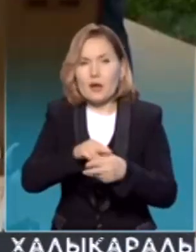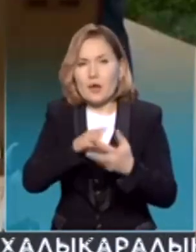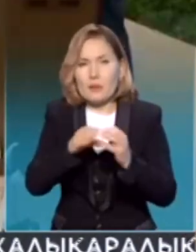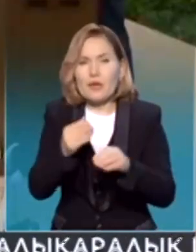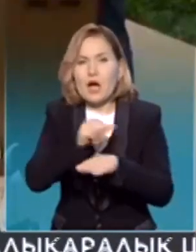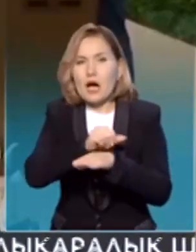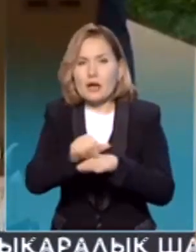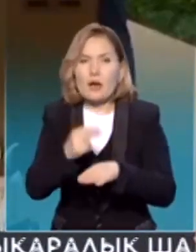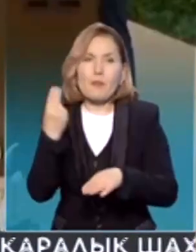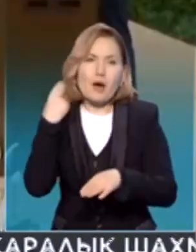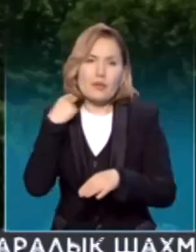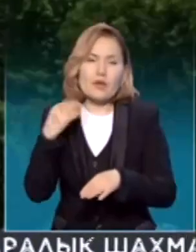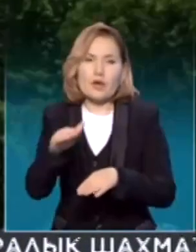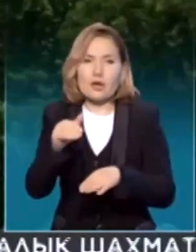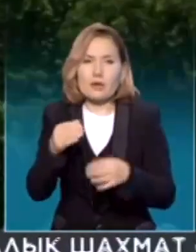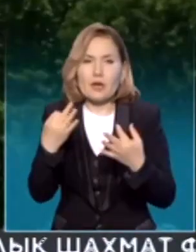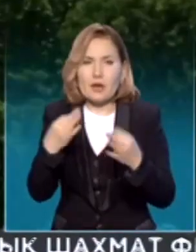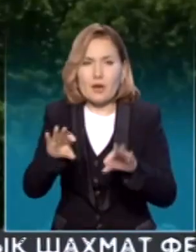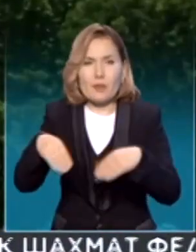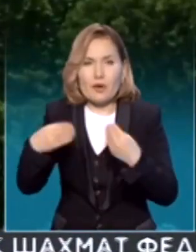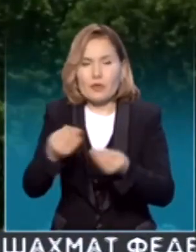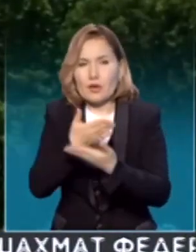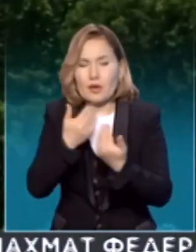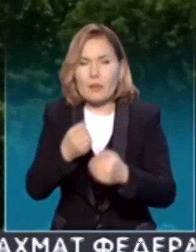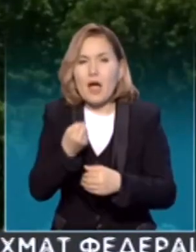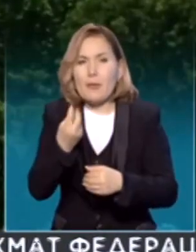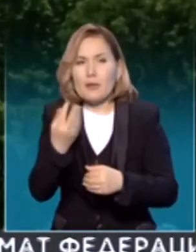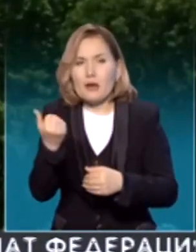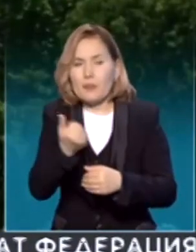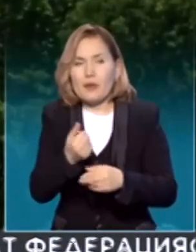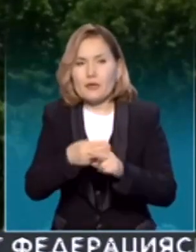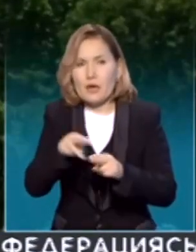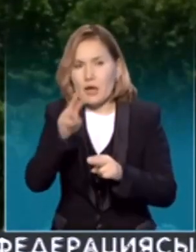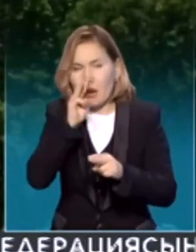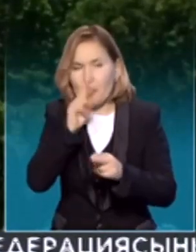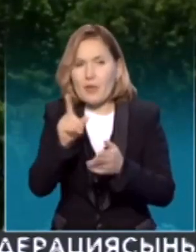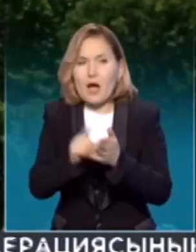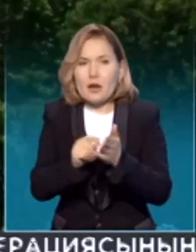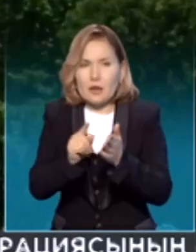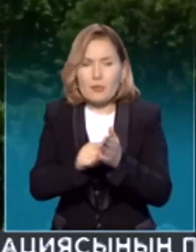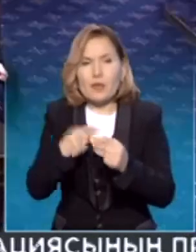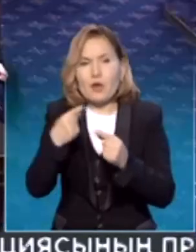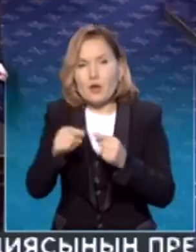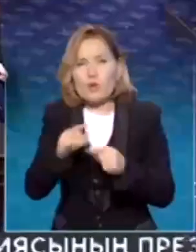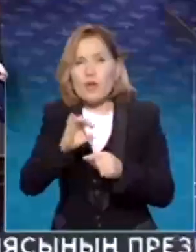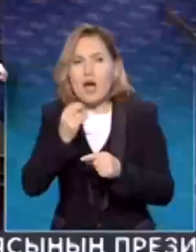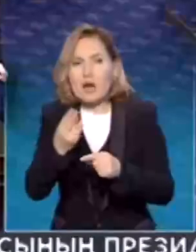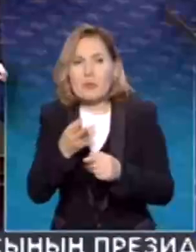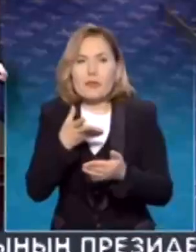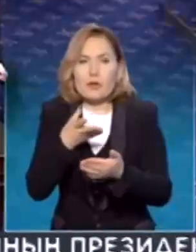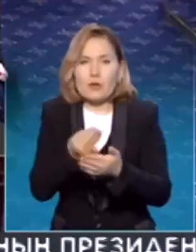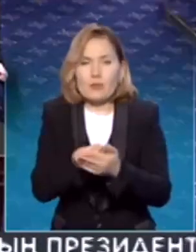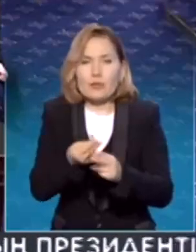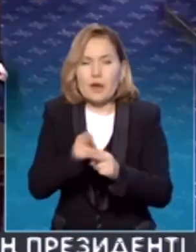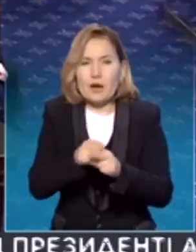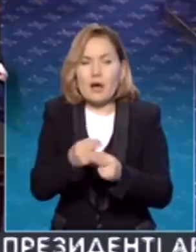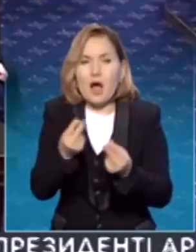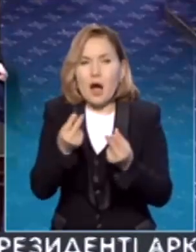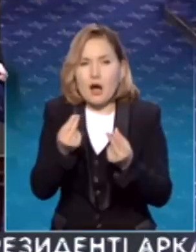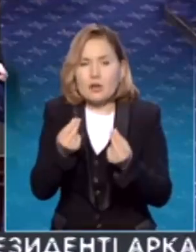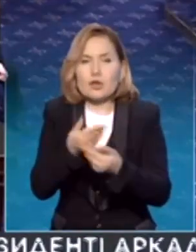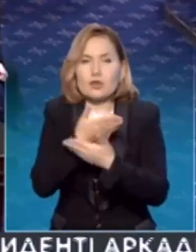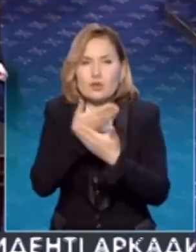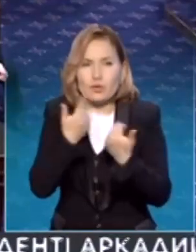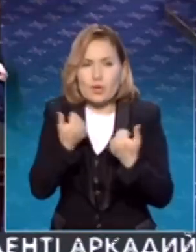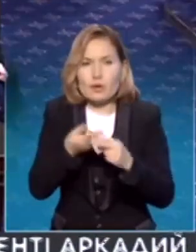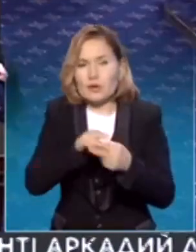және шетелден қарыз алуға рұқсат берілмесе, бірнеше аптада жалақы, жәрдемақы мен өзге де әлеуметтік төлемдерді өтейтін қаражат